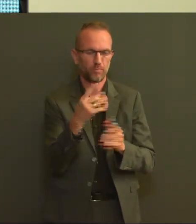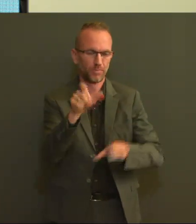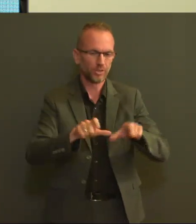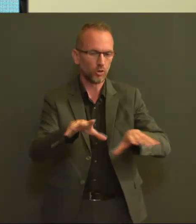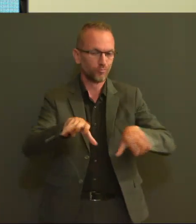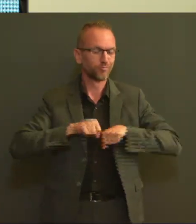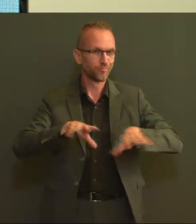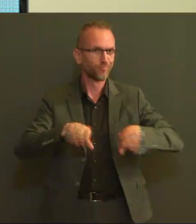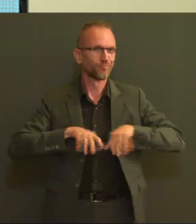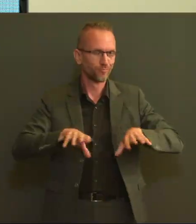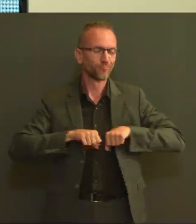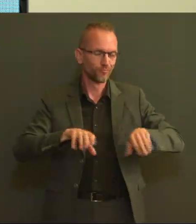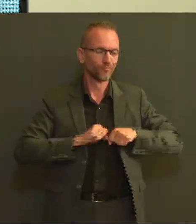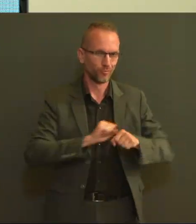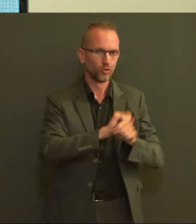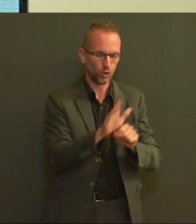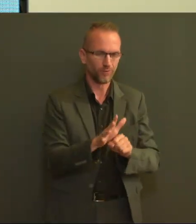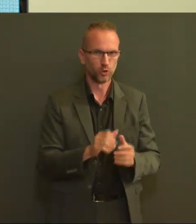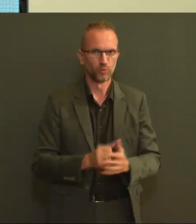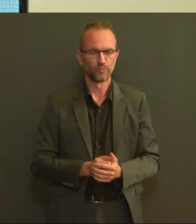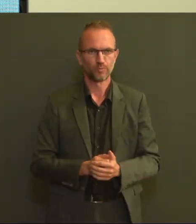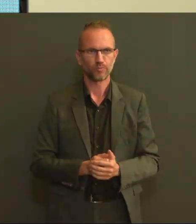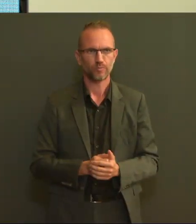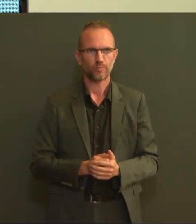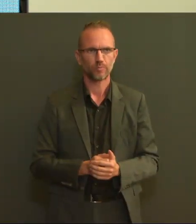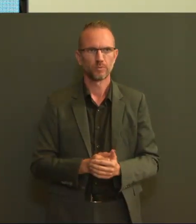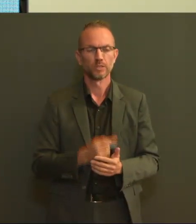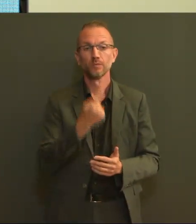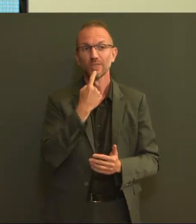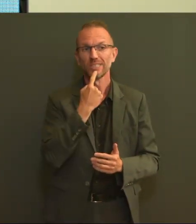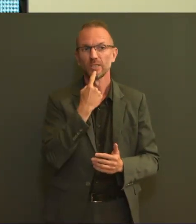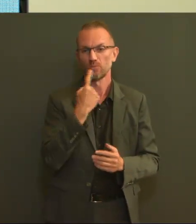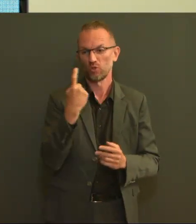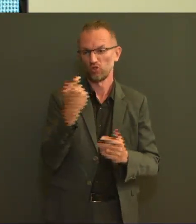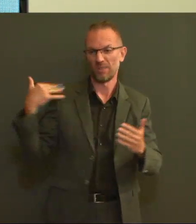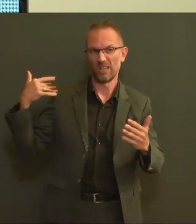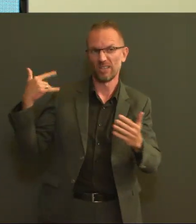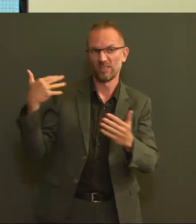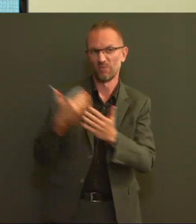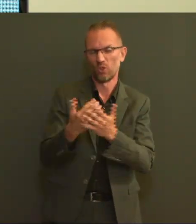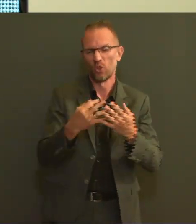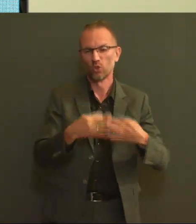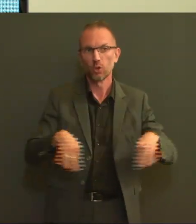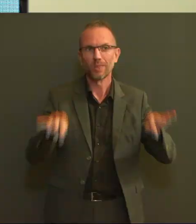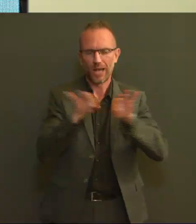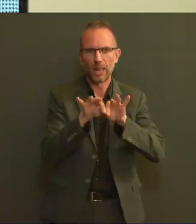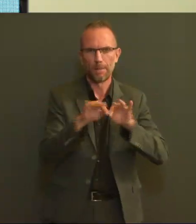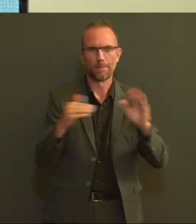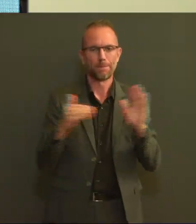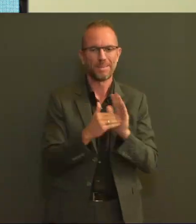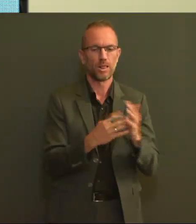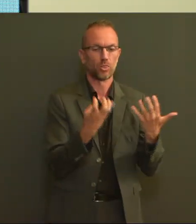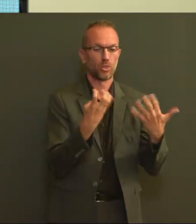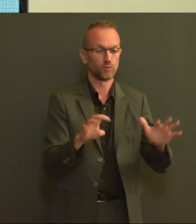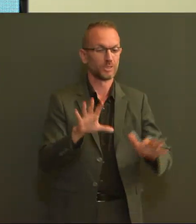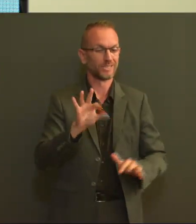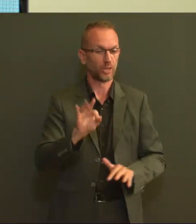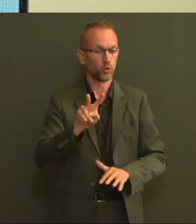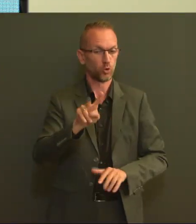infection au Covid-19, ce qui fait en une semaine un total de 1952 nouvelles